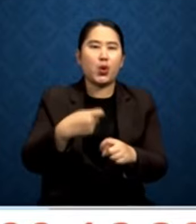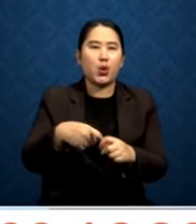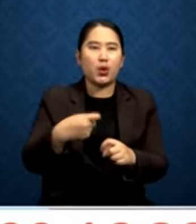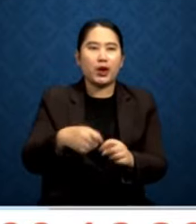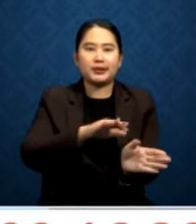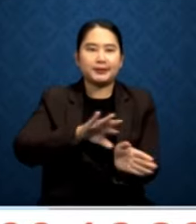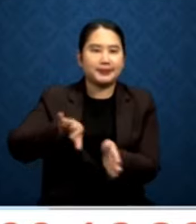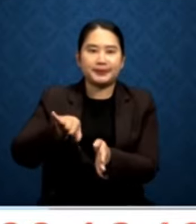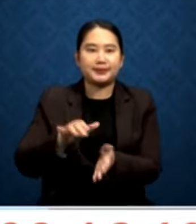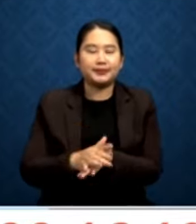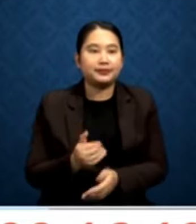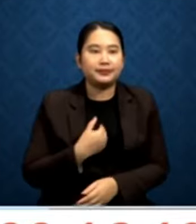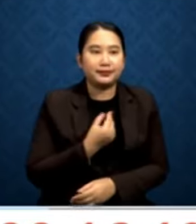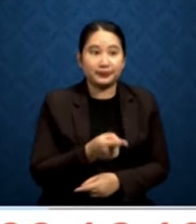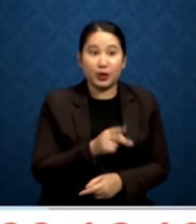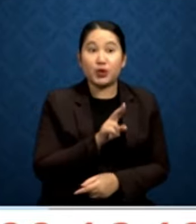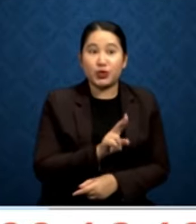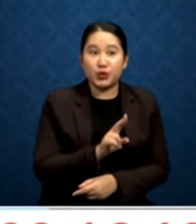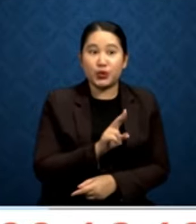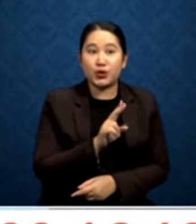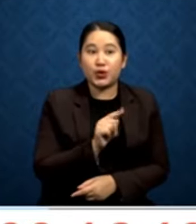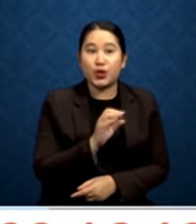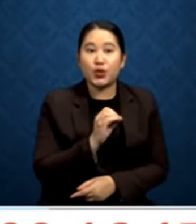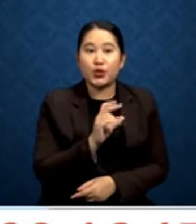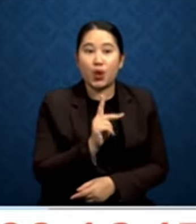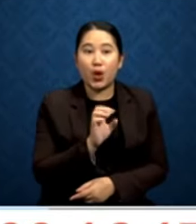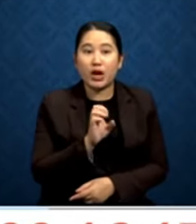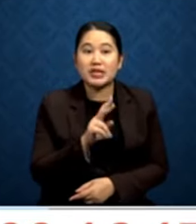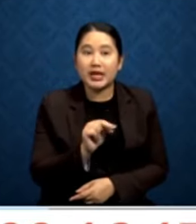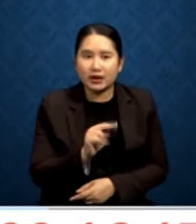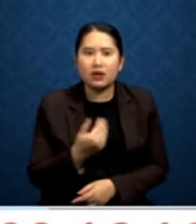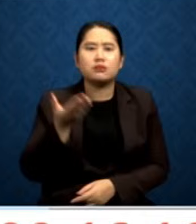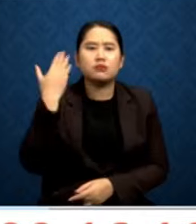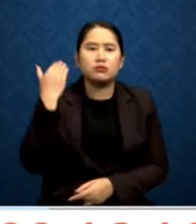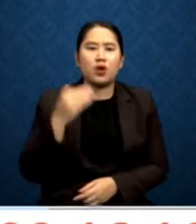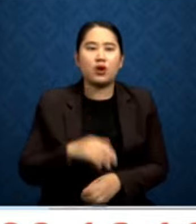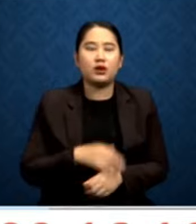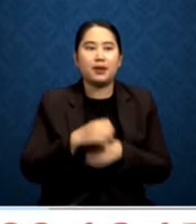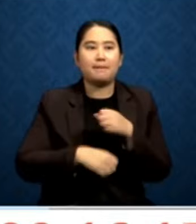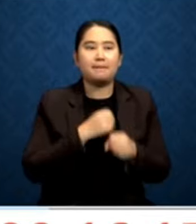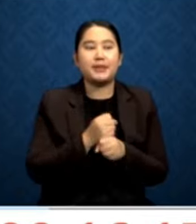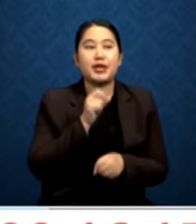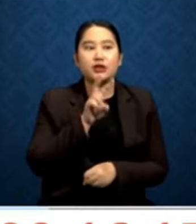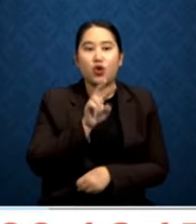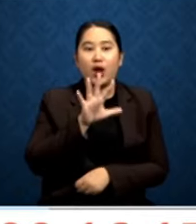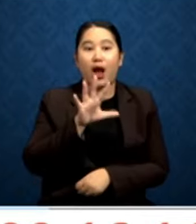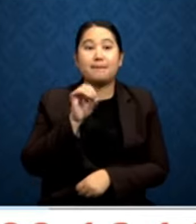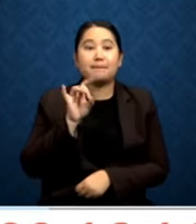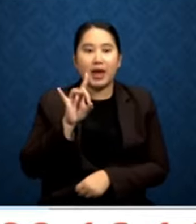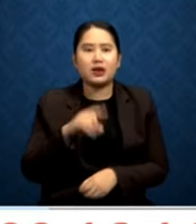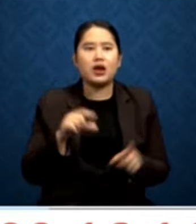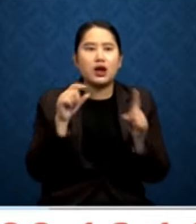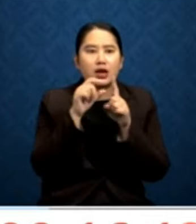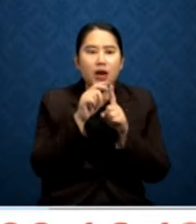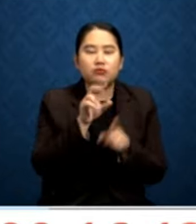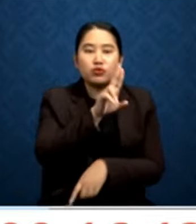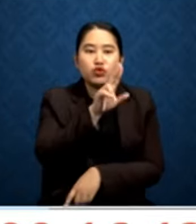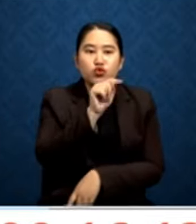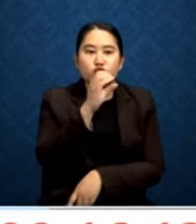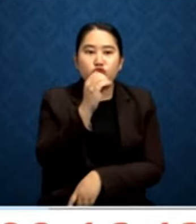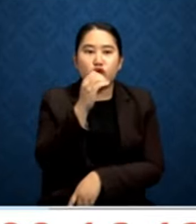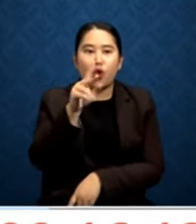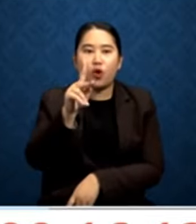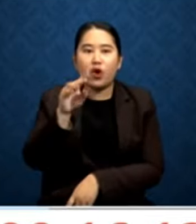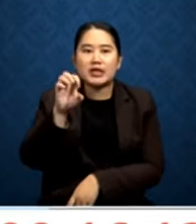เลือกลงทุนด้วย You Tokenในยุค 2558 คำวา You Token หรอ